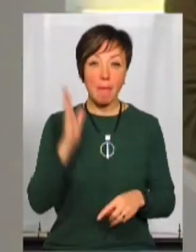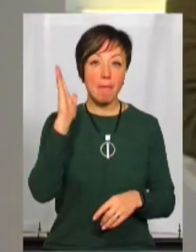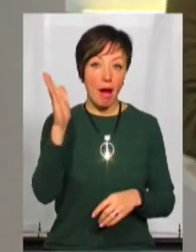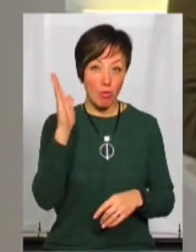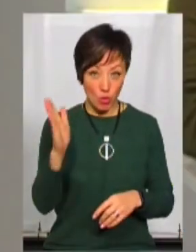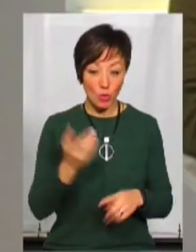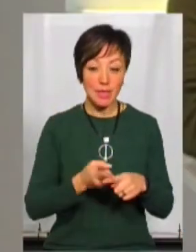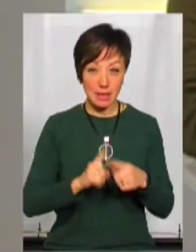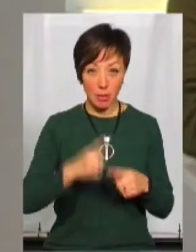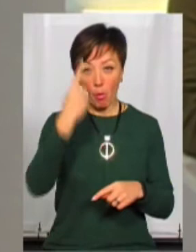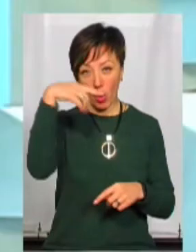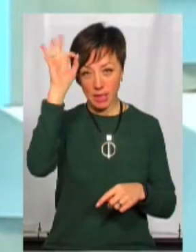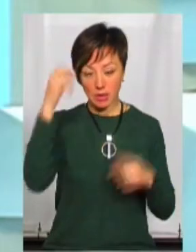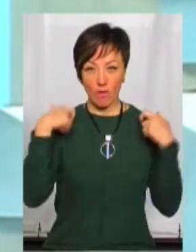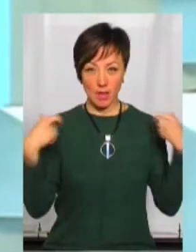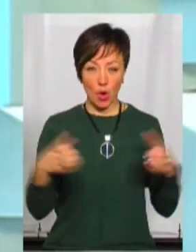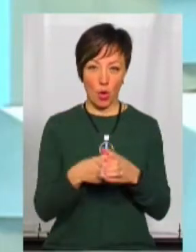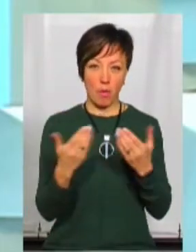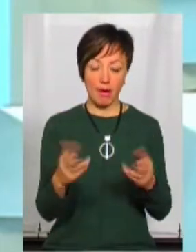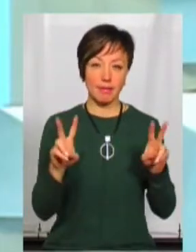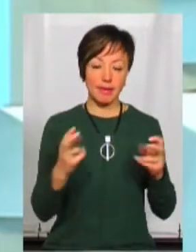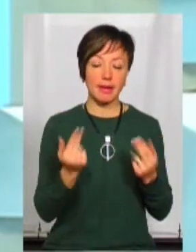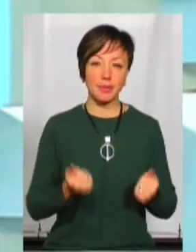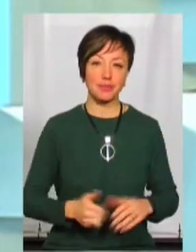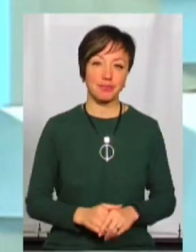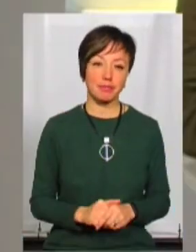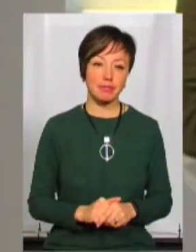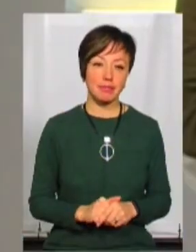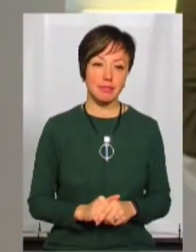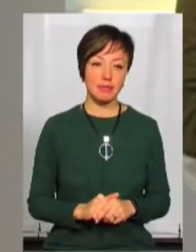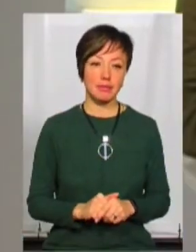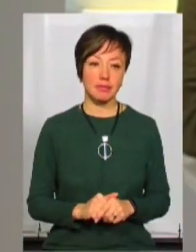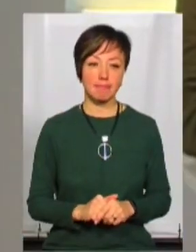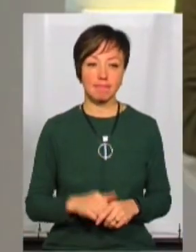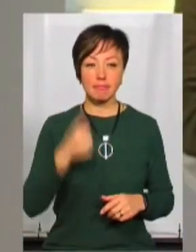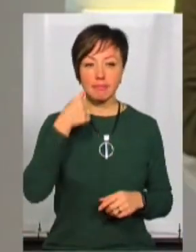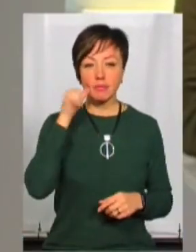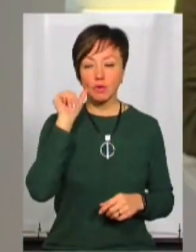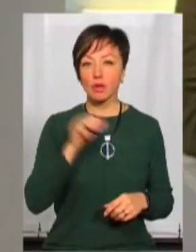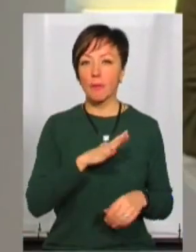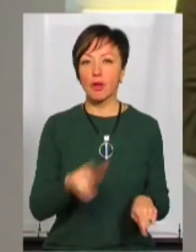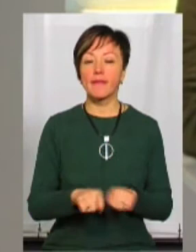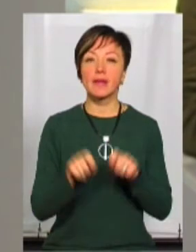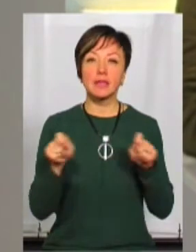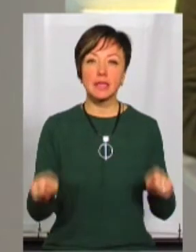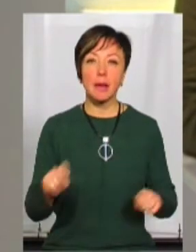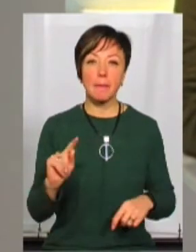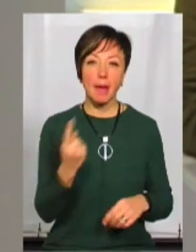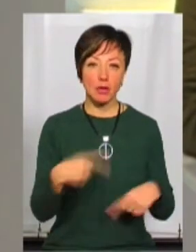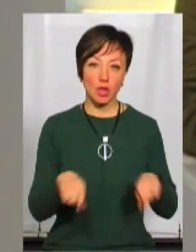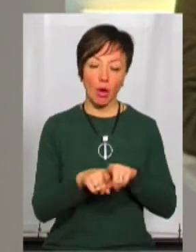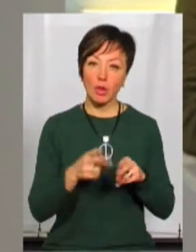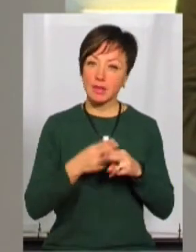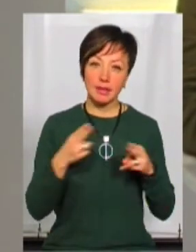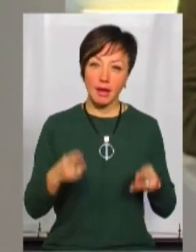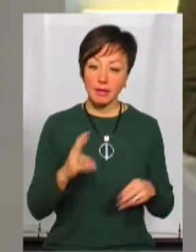майбутньому ці офіцери громади. Так, ага. Так. Ми говоримо про те, що вчора було відкриття першої такої станції,